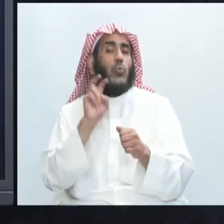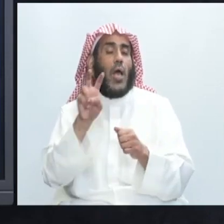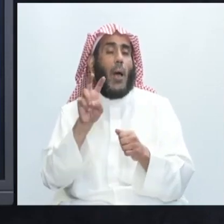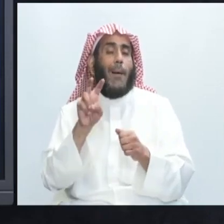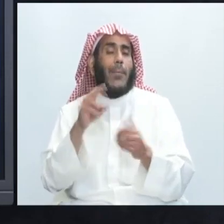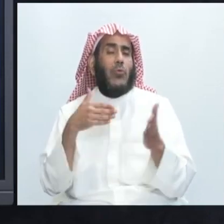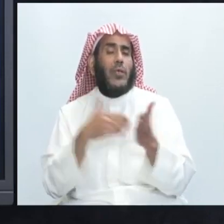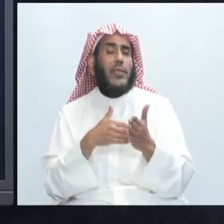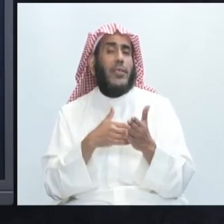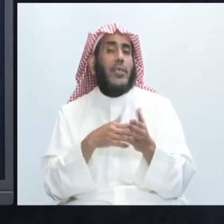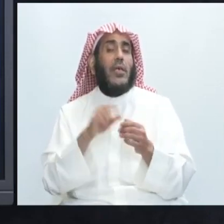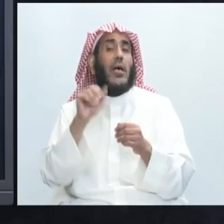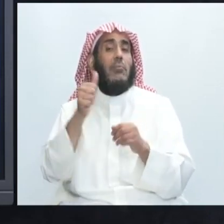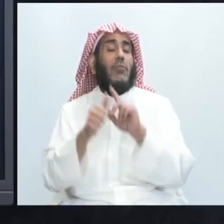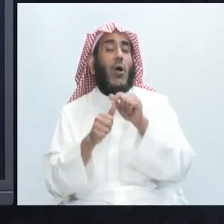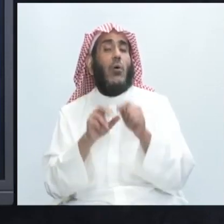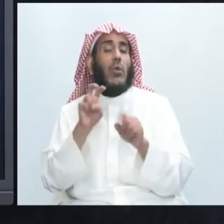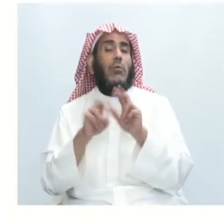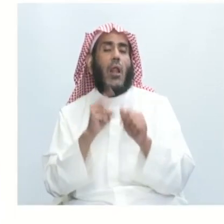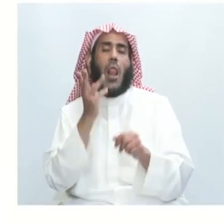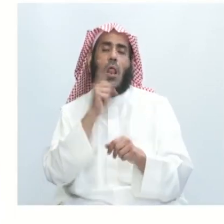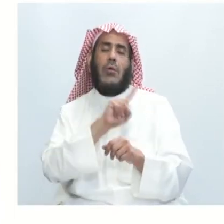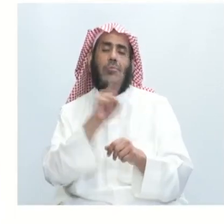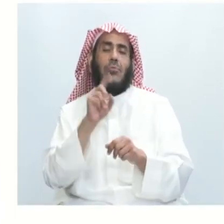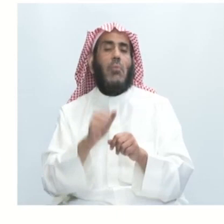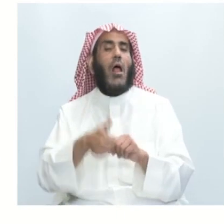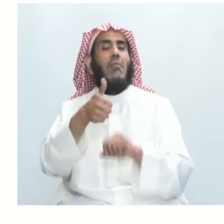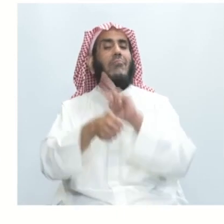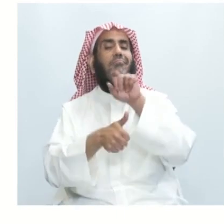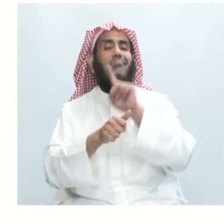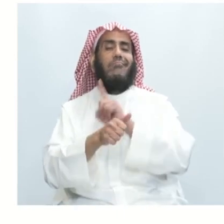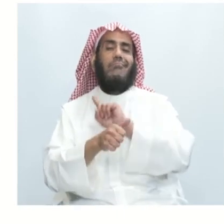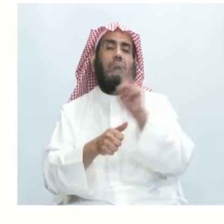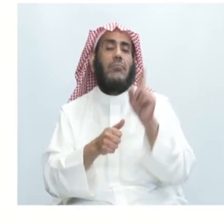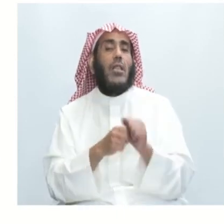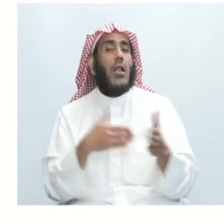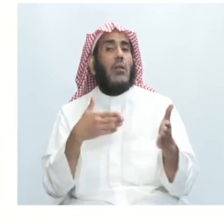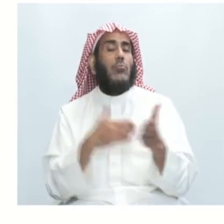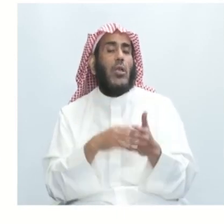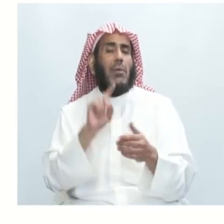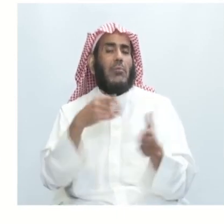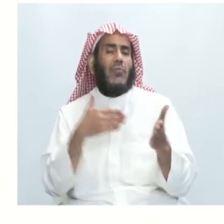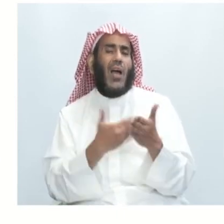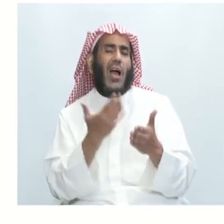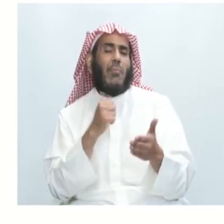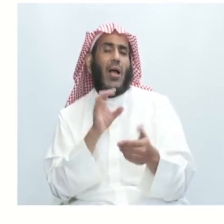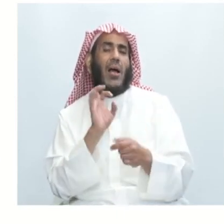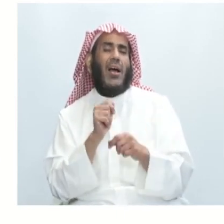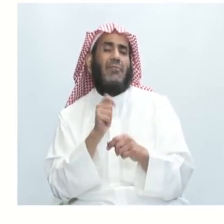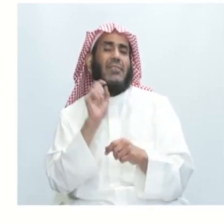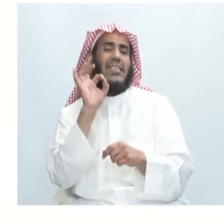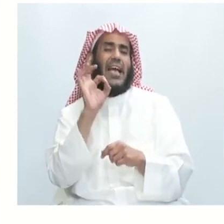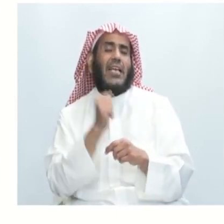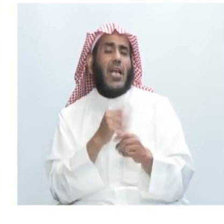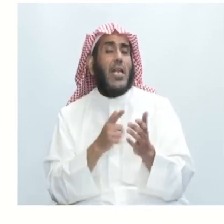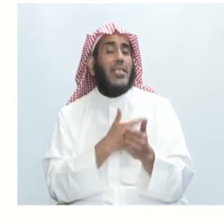مربوط طبعا همزه فوق الالف او تاء مربوطه وهنا لا تكتب فيه الالف التنوين ايضا المنتهي بهمزه متطرفه قبل حرف ساكن ايضا كان هناك